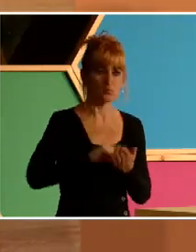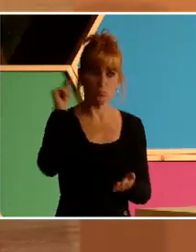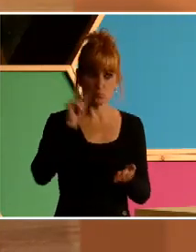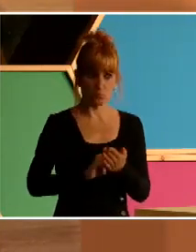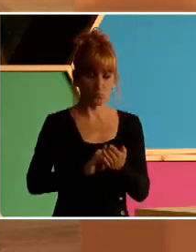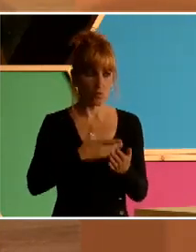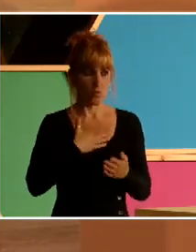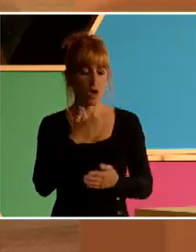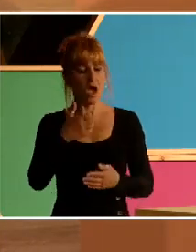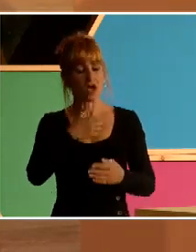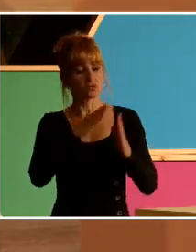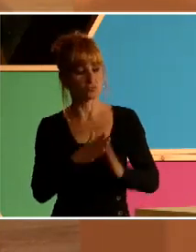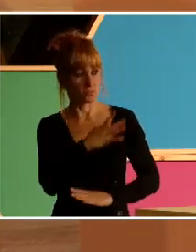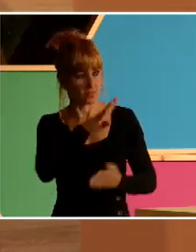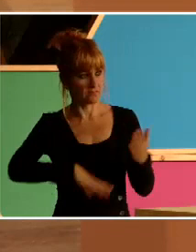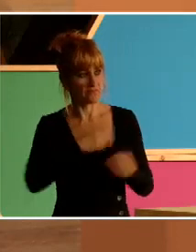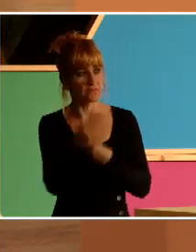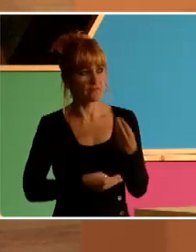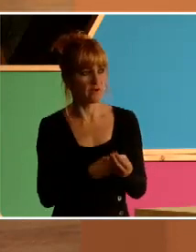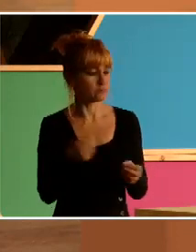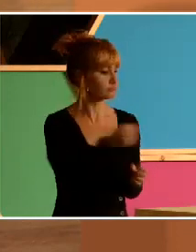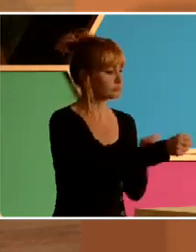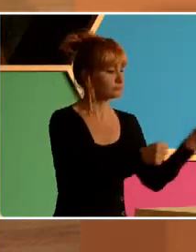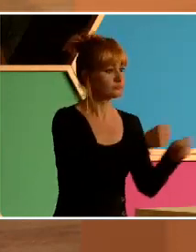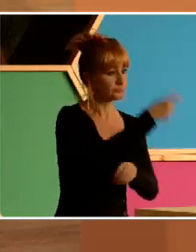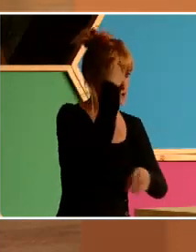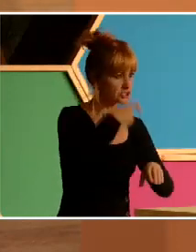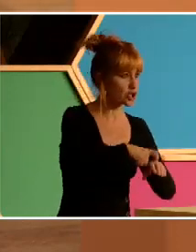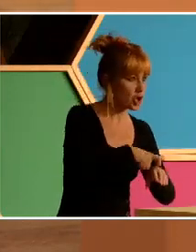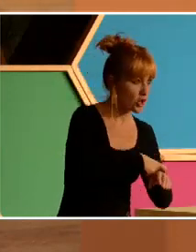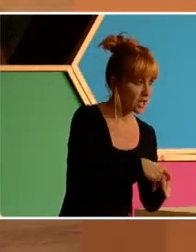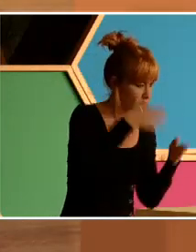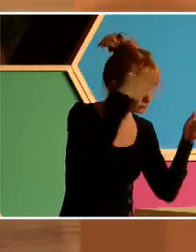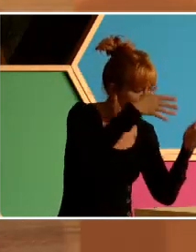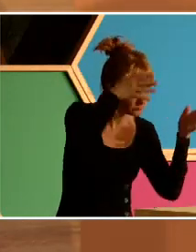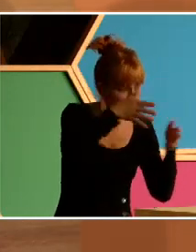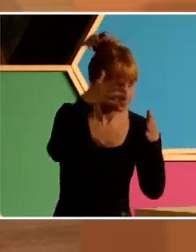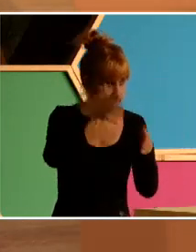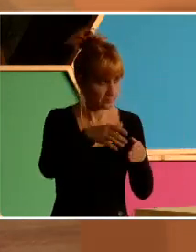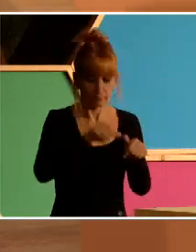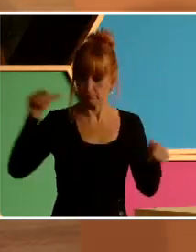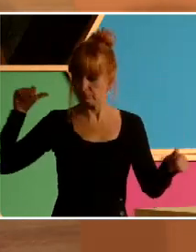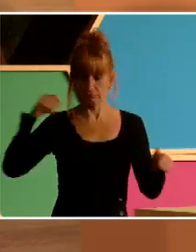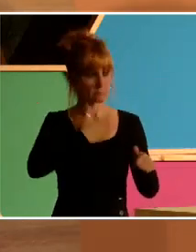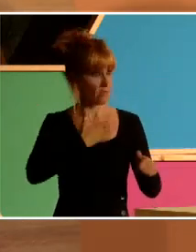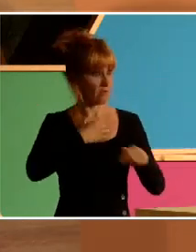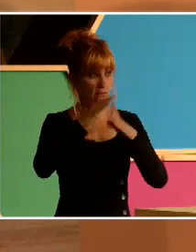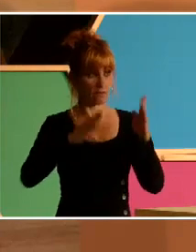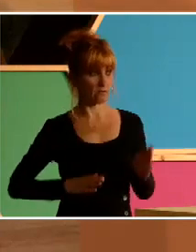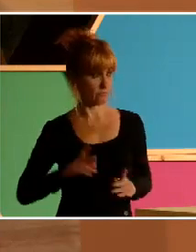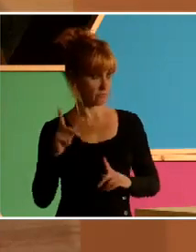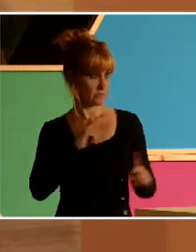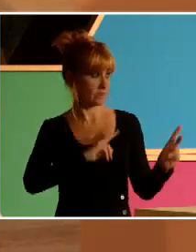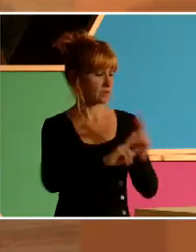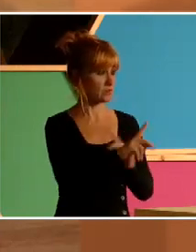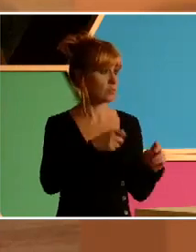judicial, a totes les persones agredides. I a més, cosa que mai un ajuntament no havia respost a la repressió d'aquesta